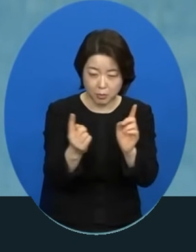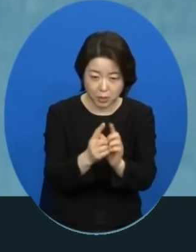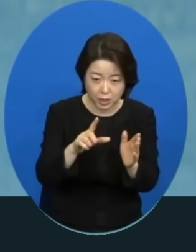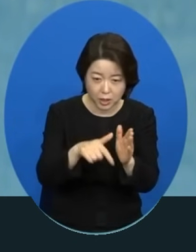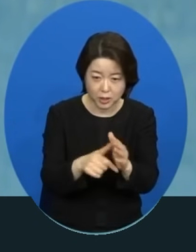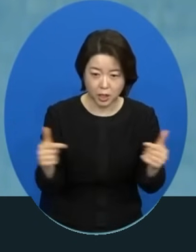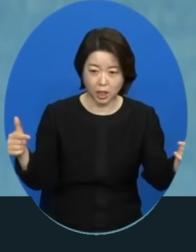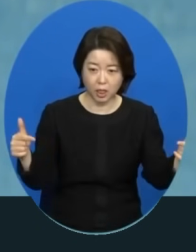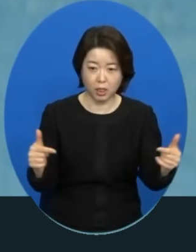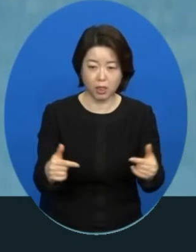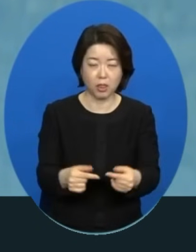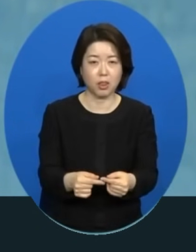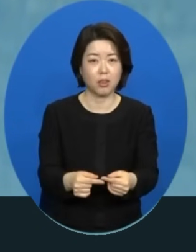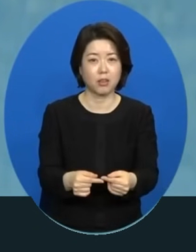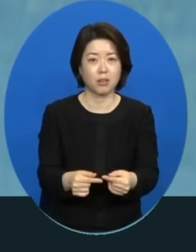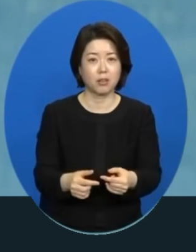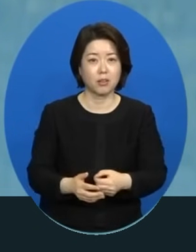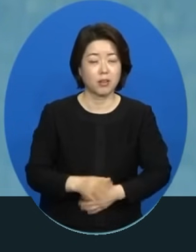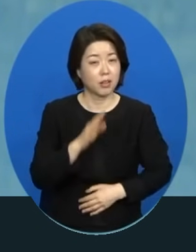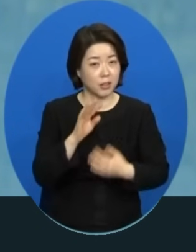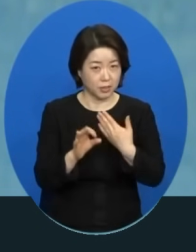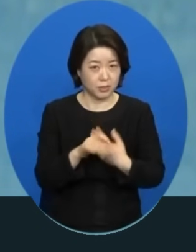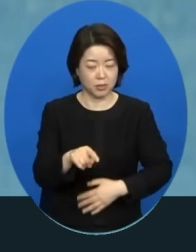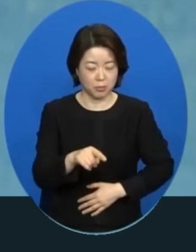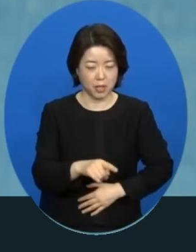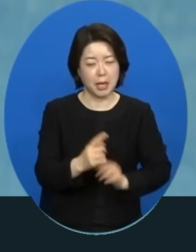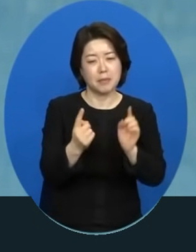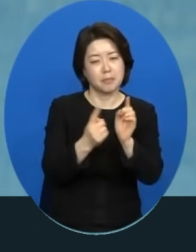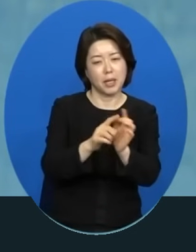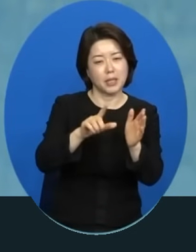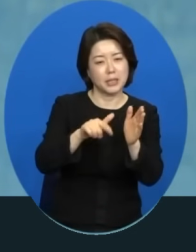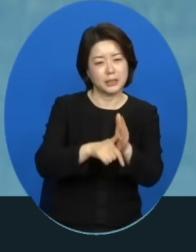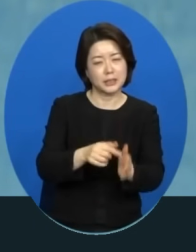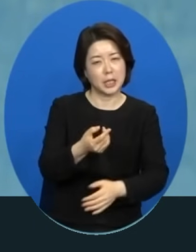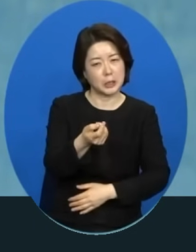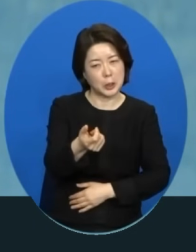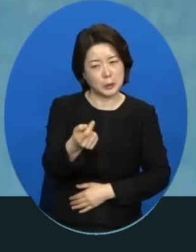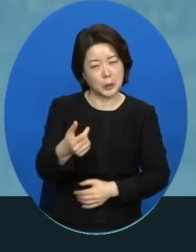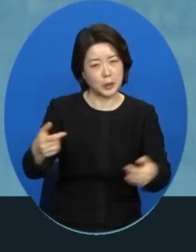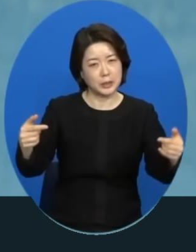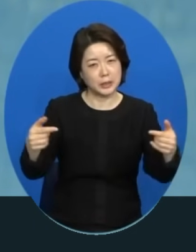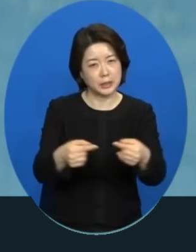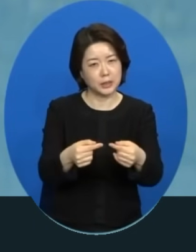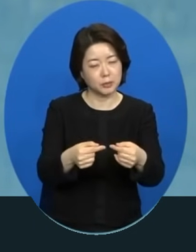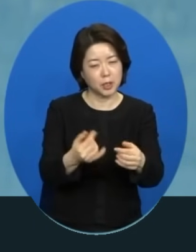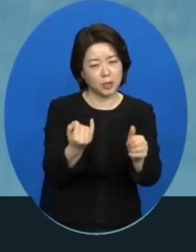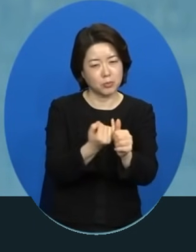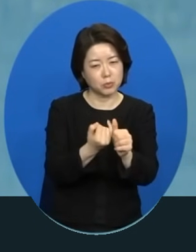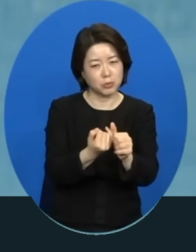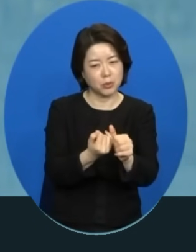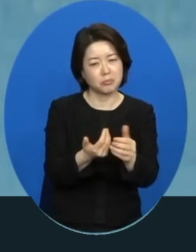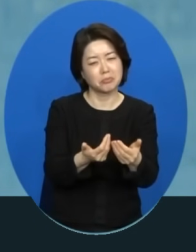적어져요. 그러면 여러분 이제 만나는 시간이 적어지면요, 점점 부부관계도 멀어집니다.